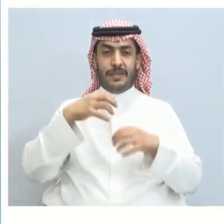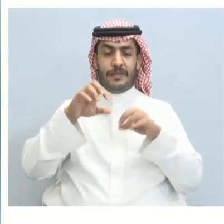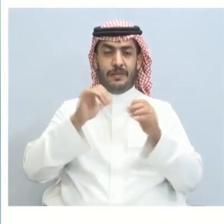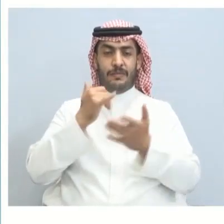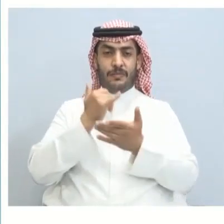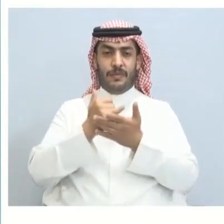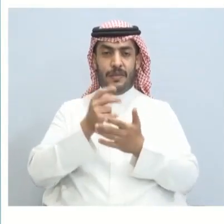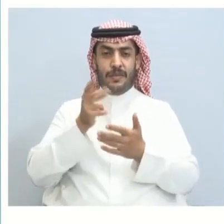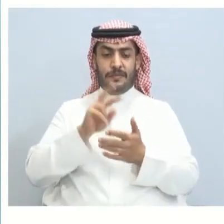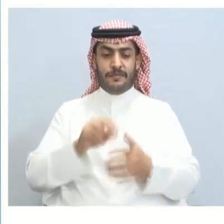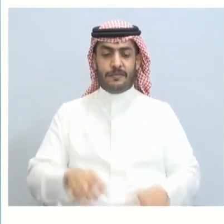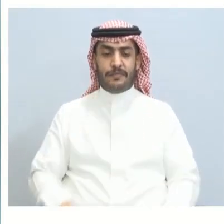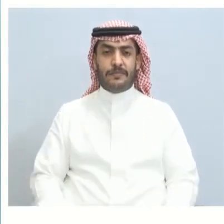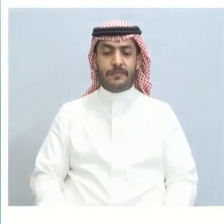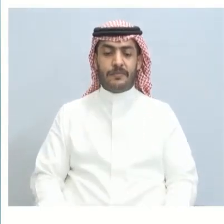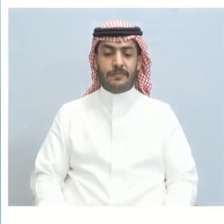مسؤول